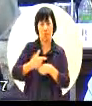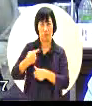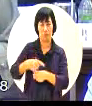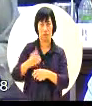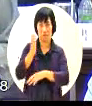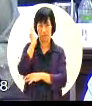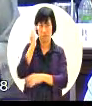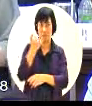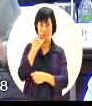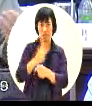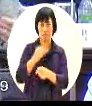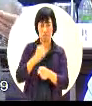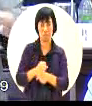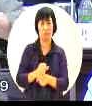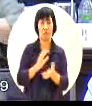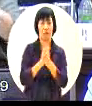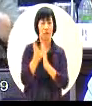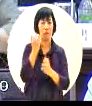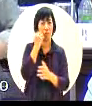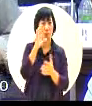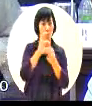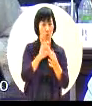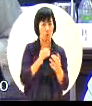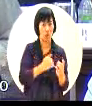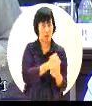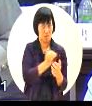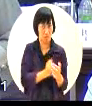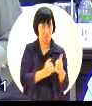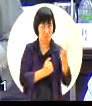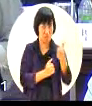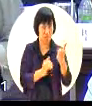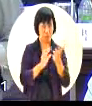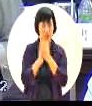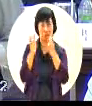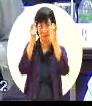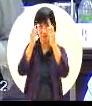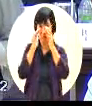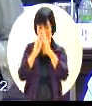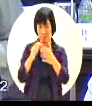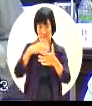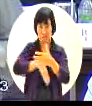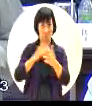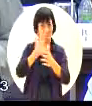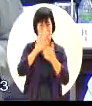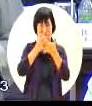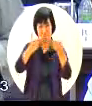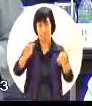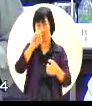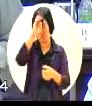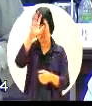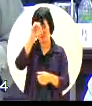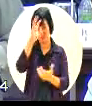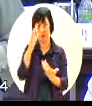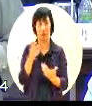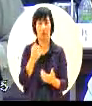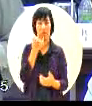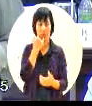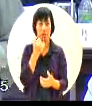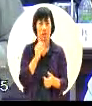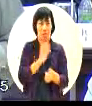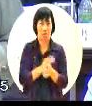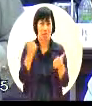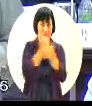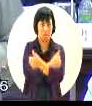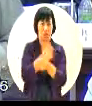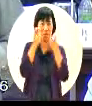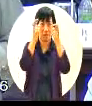要求咱所有邱志伟以及高雄市级不分党派的立委，拢爱替咱高雄伫